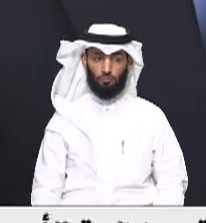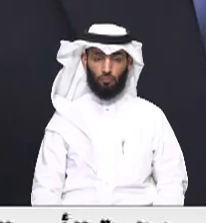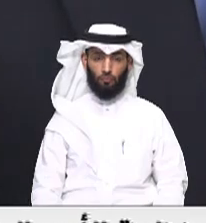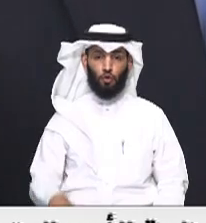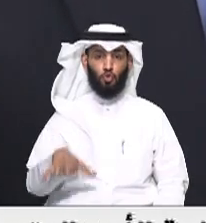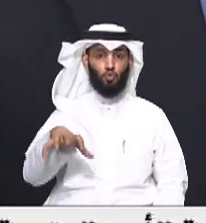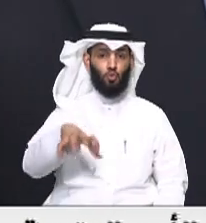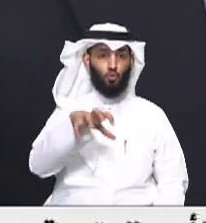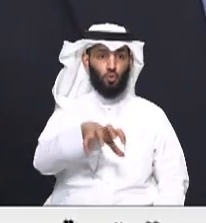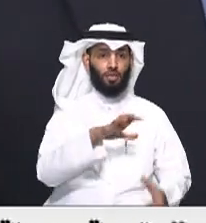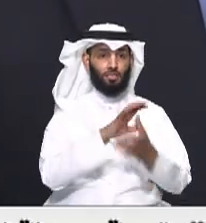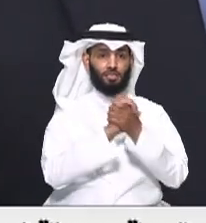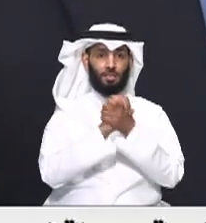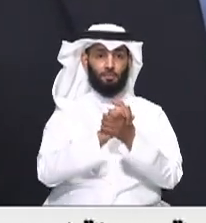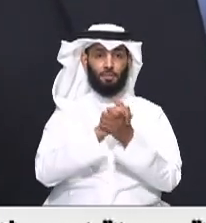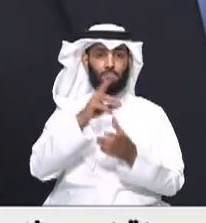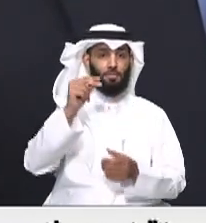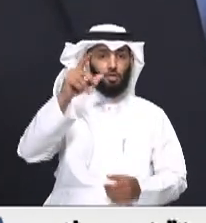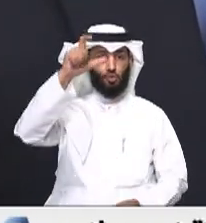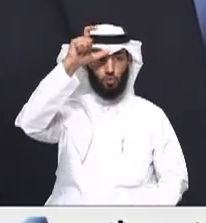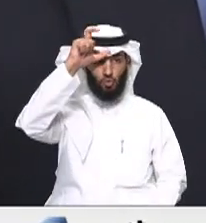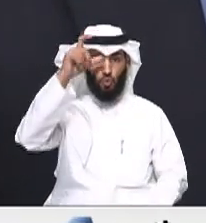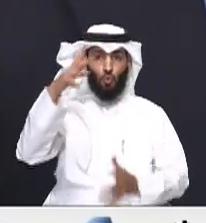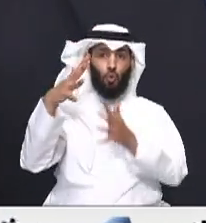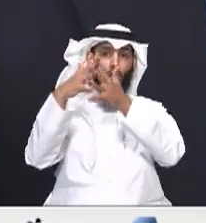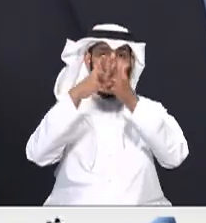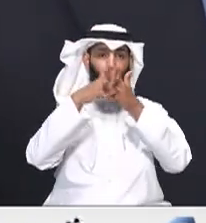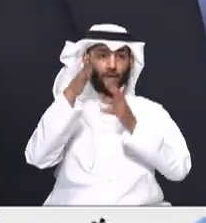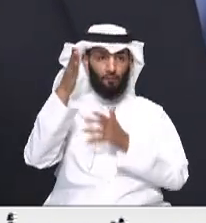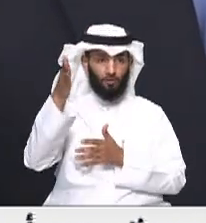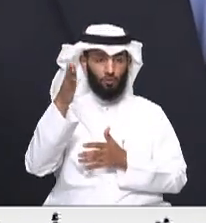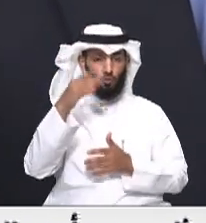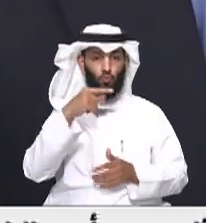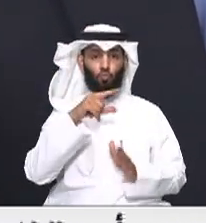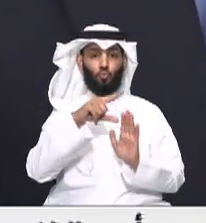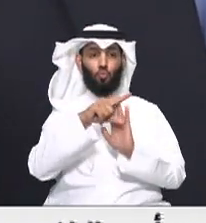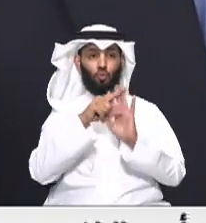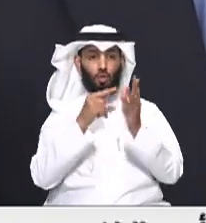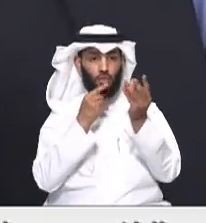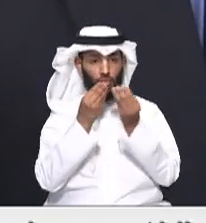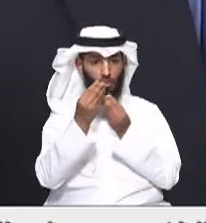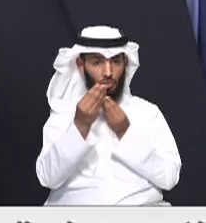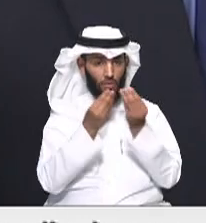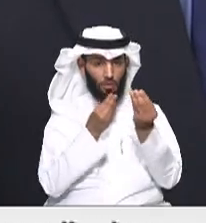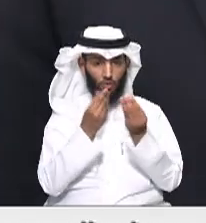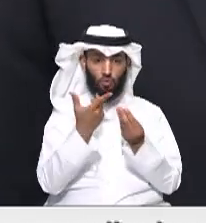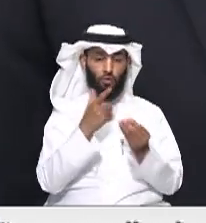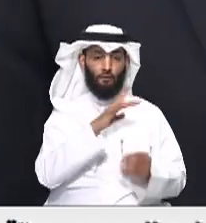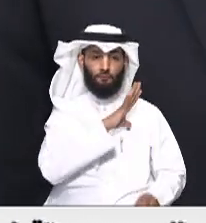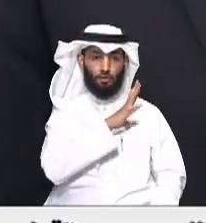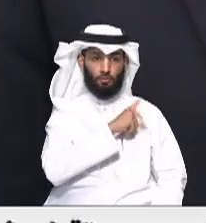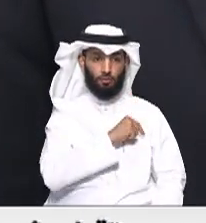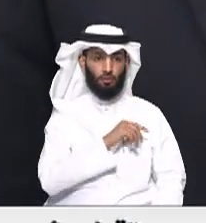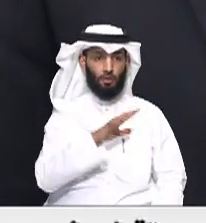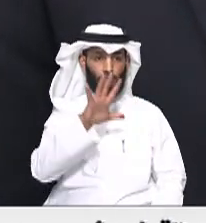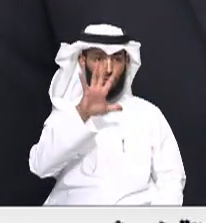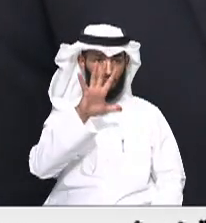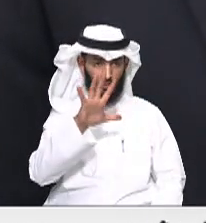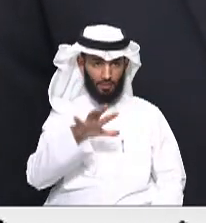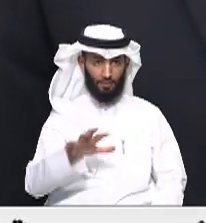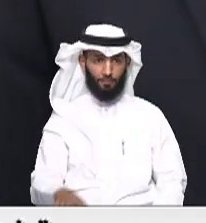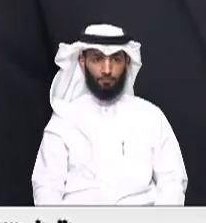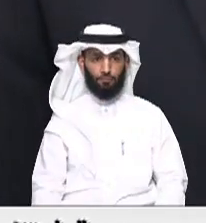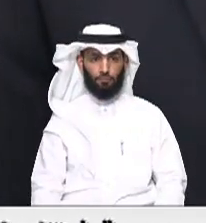الصديقة أيضا كتركيا والولايات المتحدة الأمريكية. بندر، لا شك يعني زميلي منور، يعني هيمنة تطورات منطقة الشرق